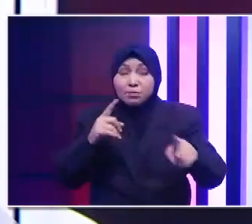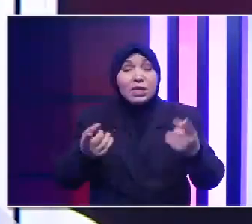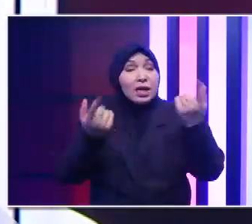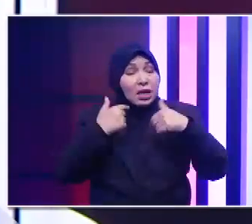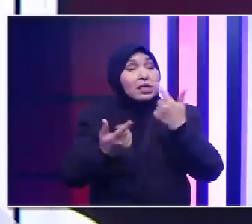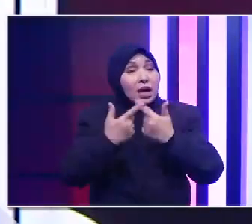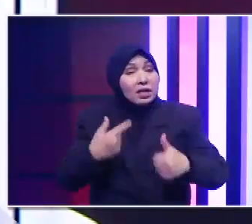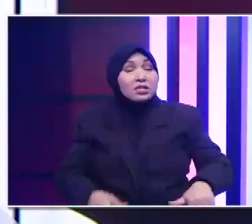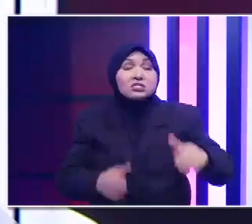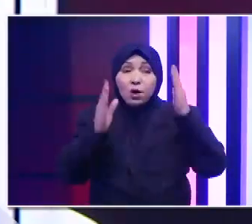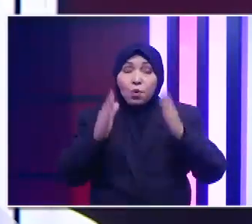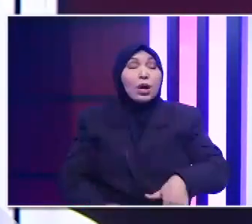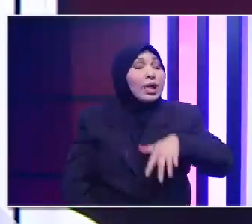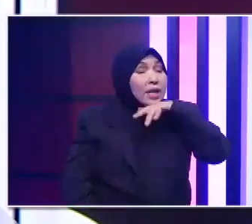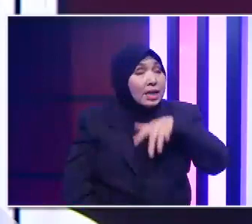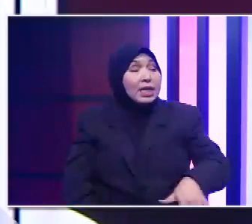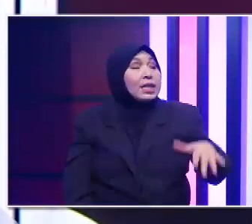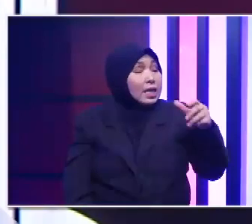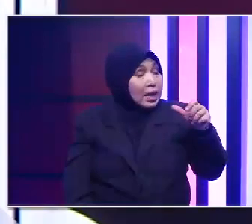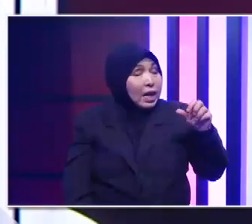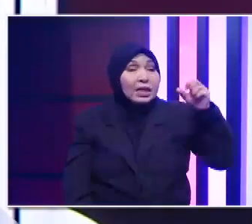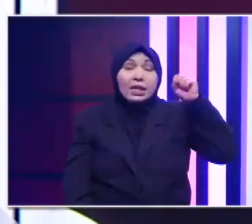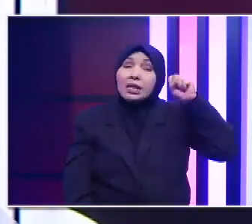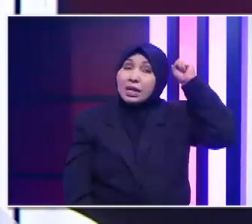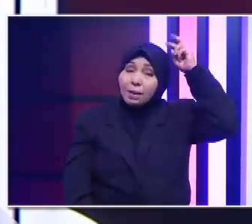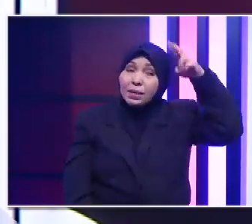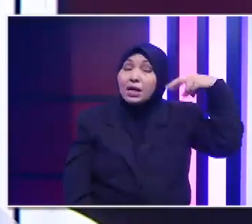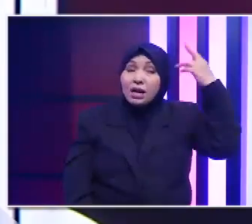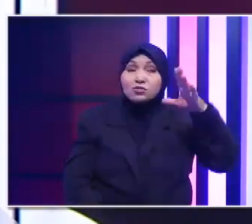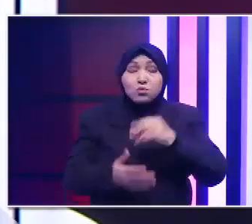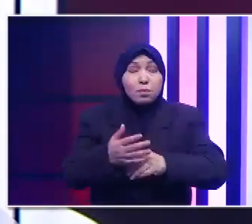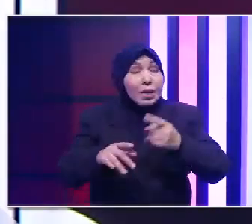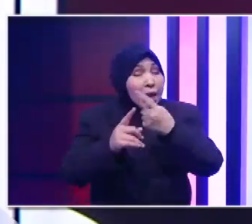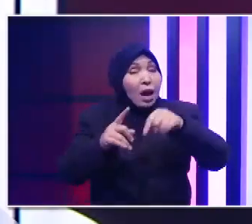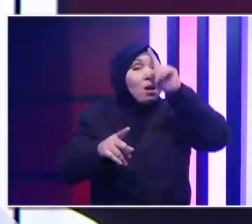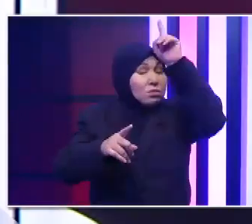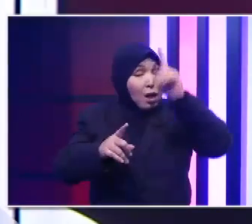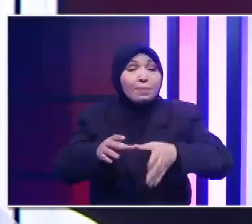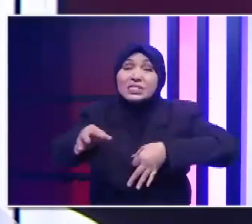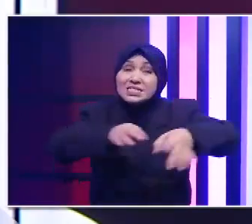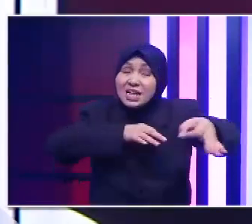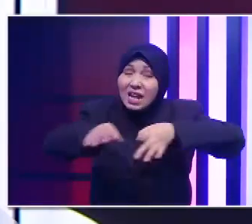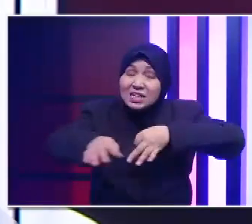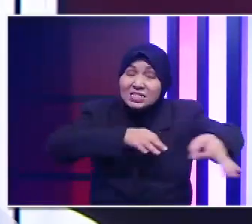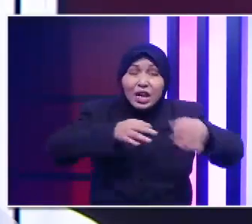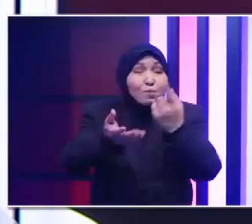ia data daripada Seorang nabi maka ketika mana Allah menjelaskan apa yang telah berlaku kepada Nabi Shallallahu